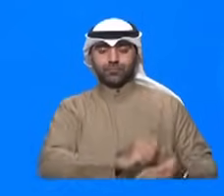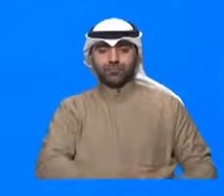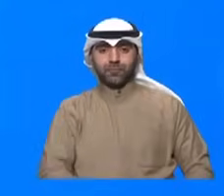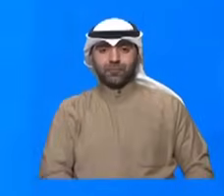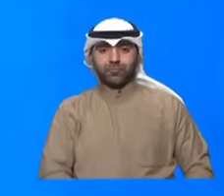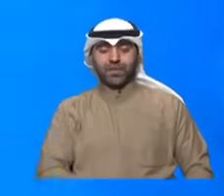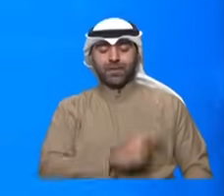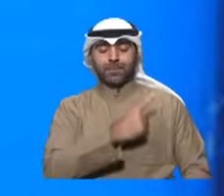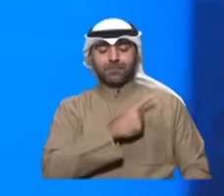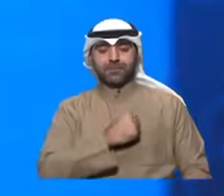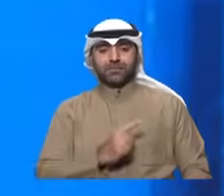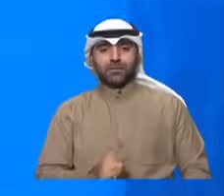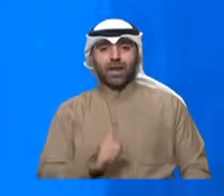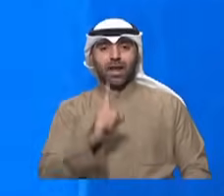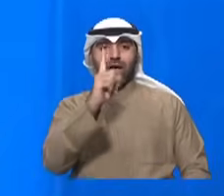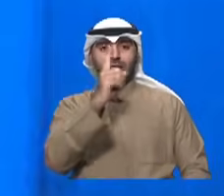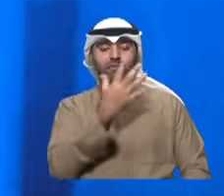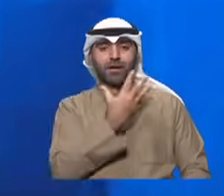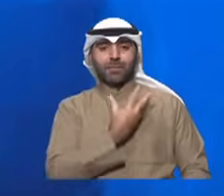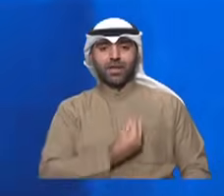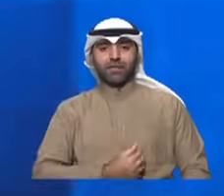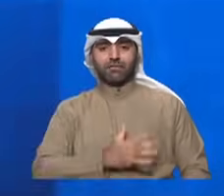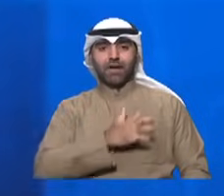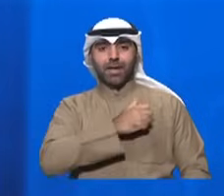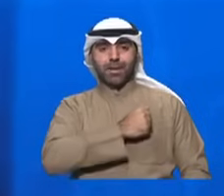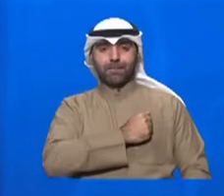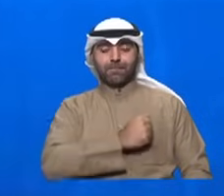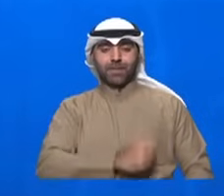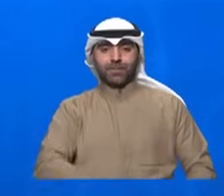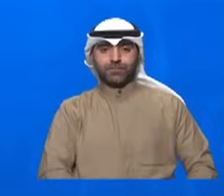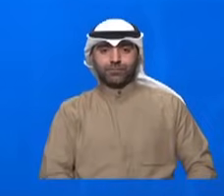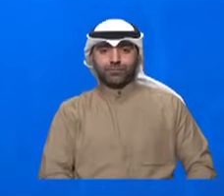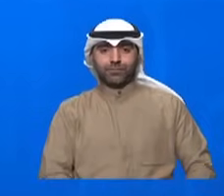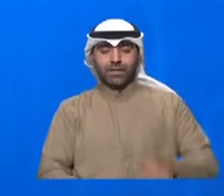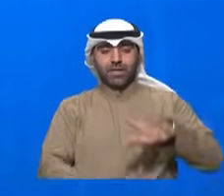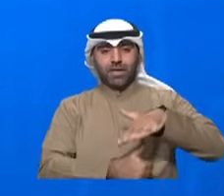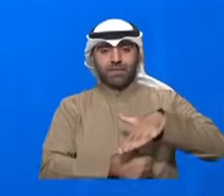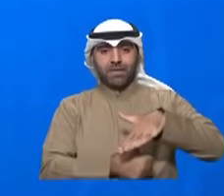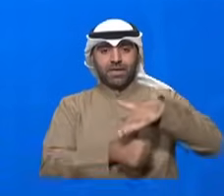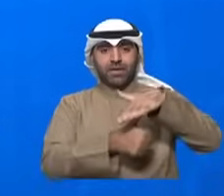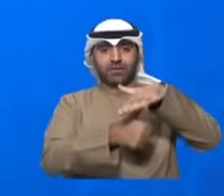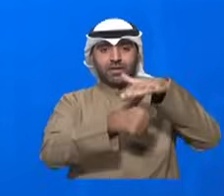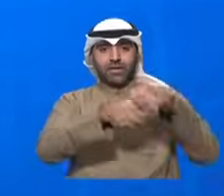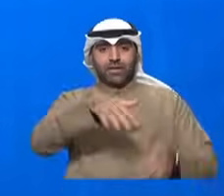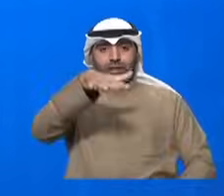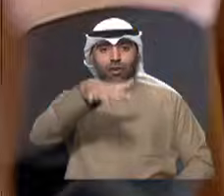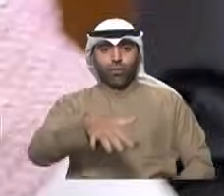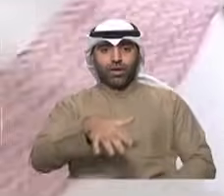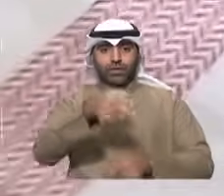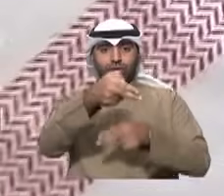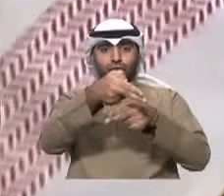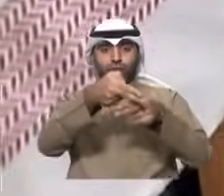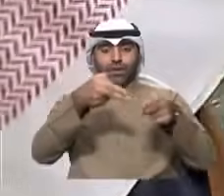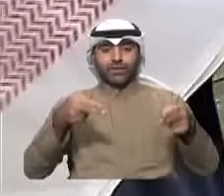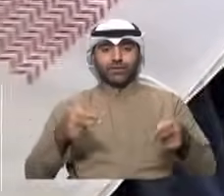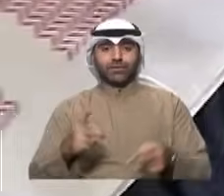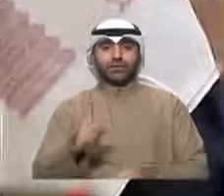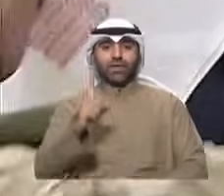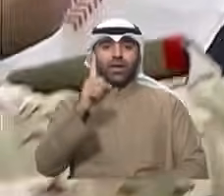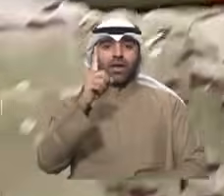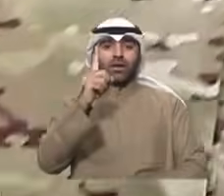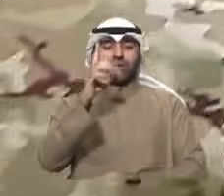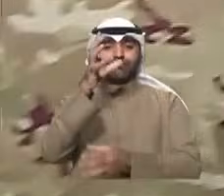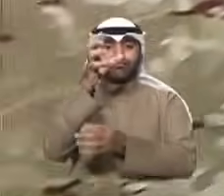الرحمن الرحيم استقبل حضره صاحب السمو امير البلاد الشيخ مشعل الاحمد الجابر الصباح حفظه الله ورعاه